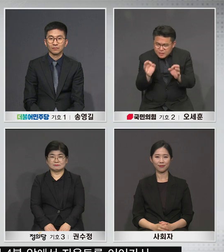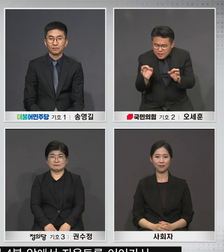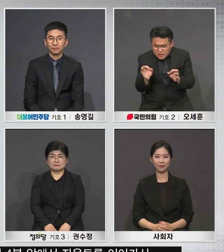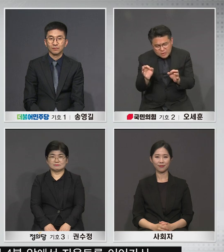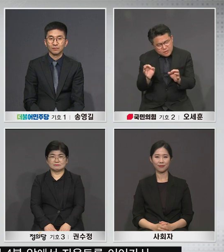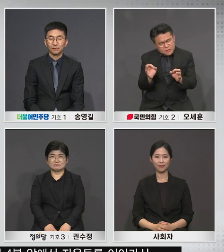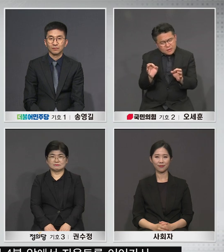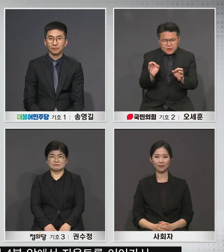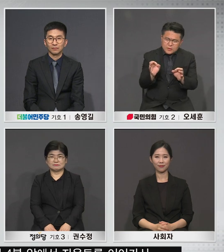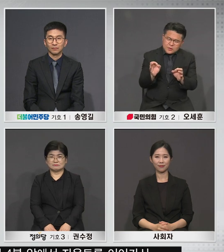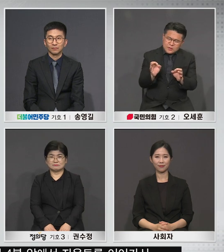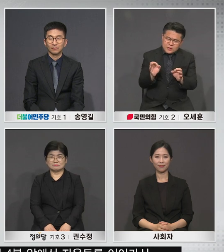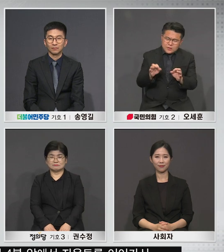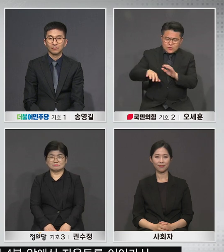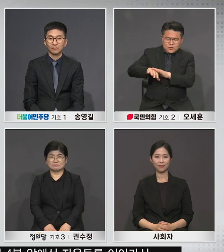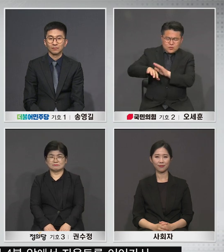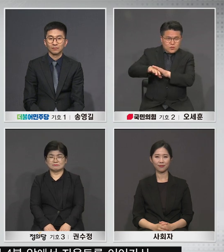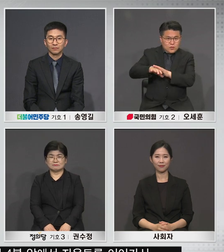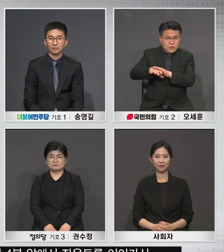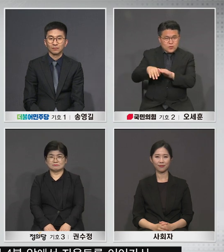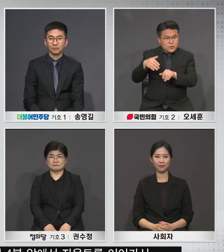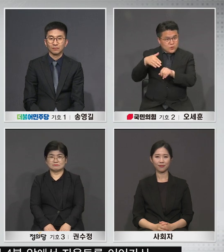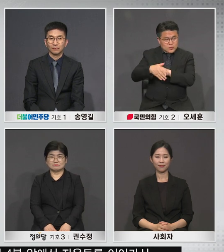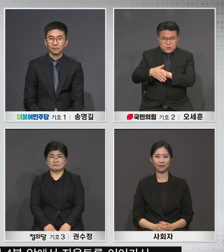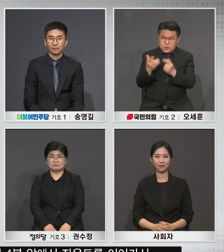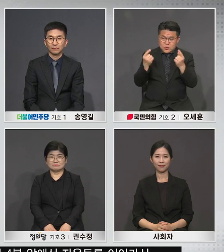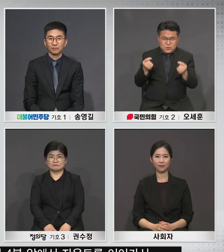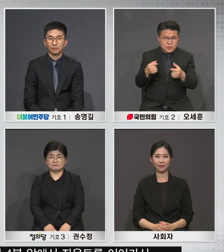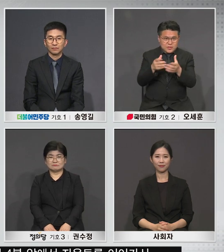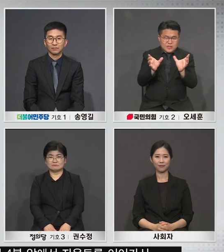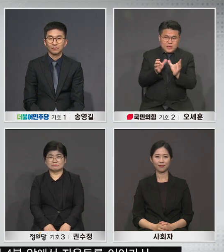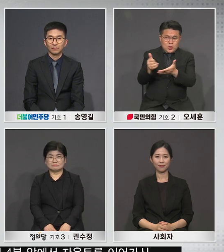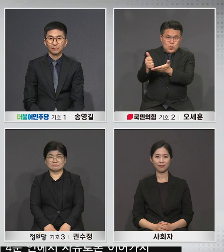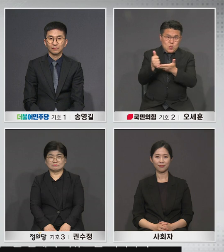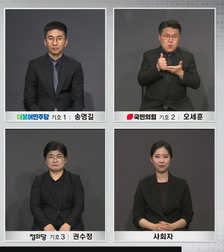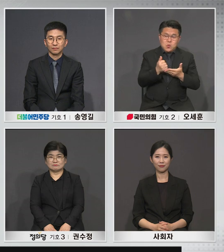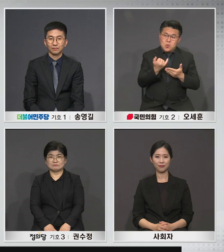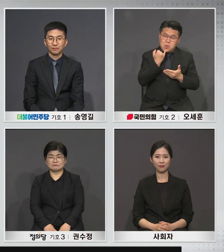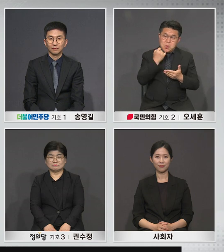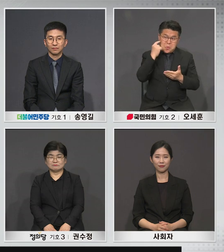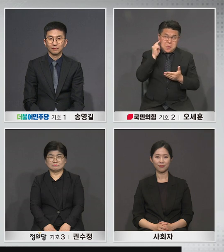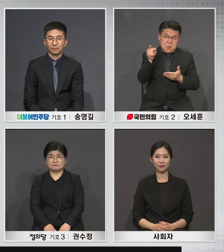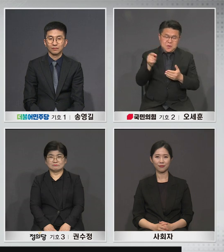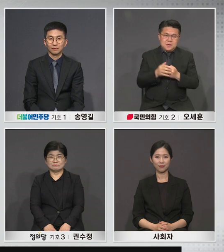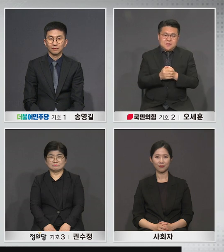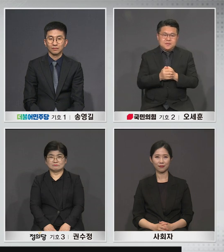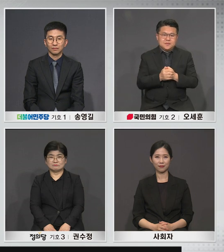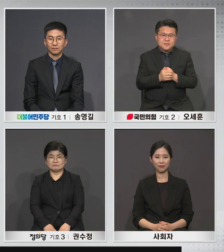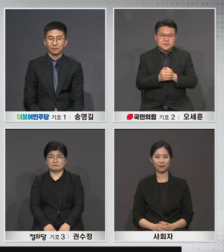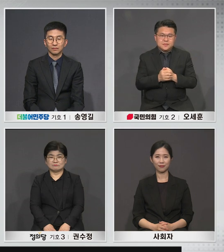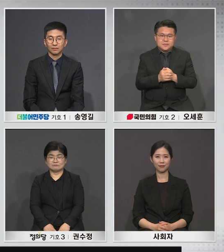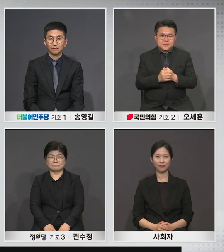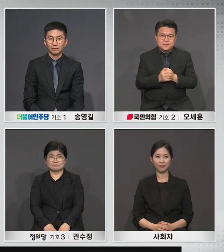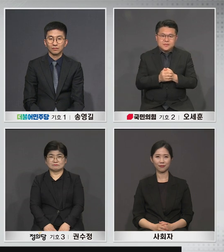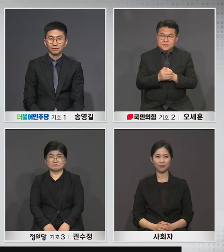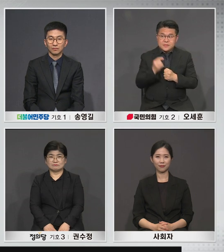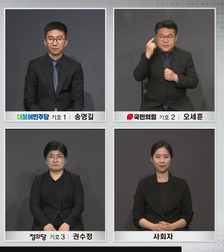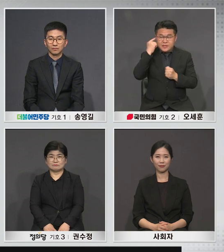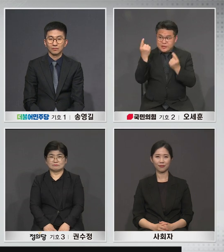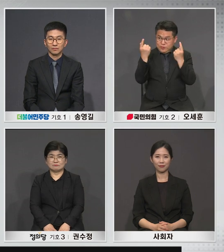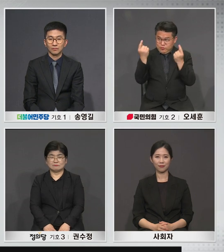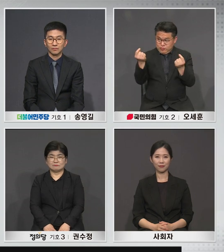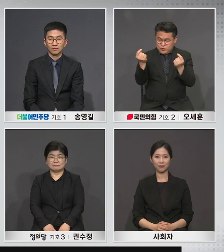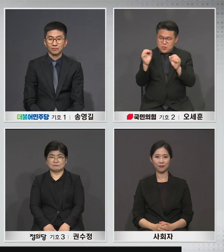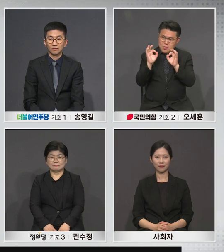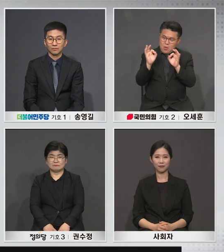비슷하시네요. 우리 당에서 영입을 해도 될 것 같다는 생각이 순간적으로 들었습니다. 시각을 같이 한다는 점에서